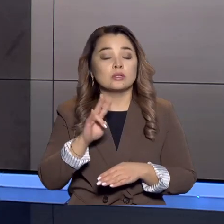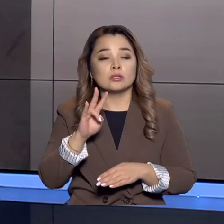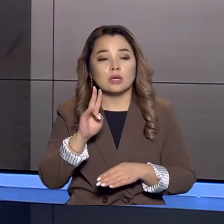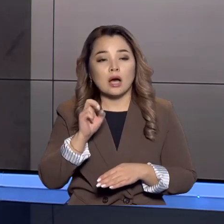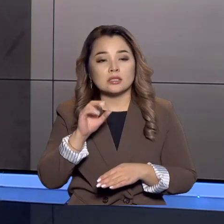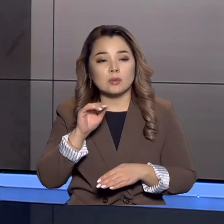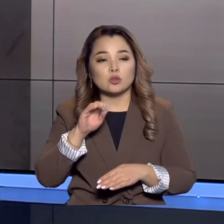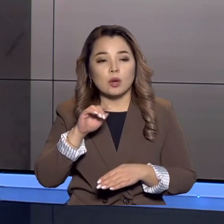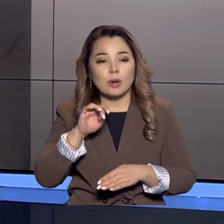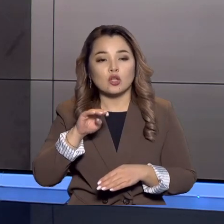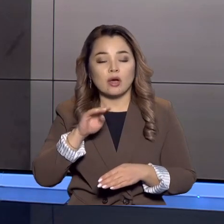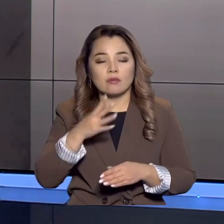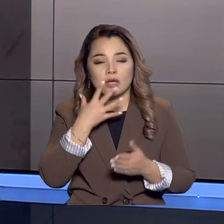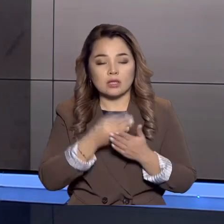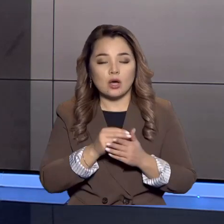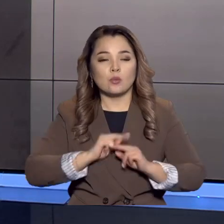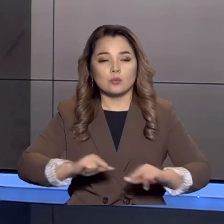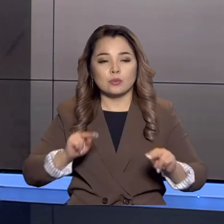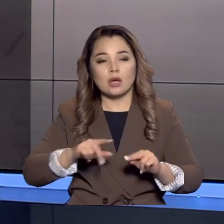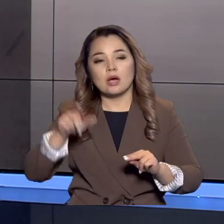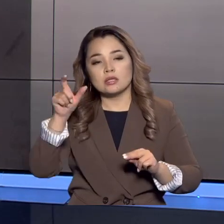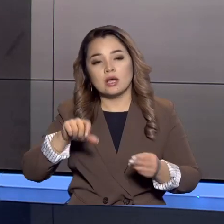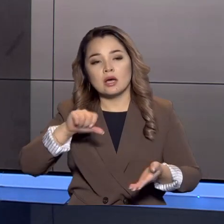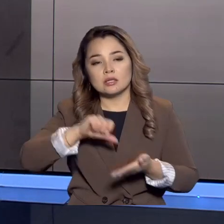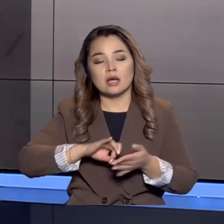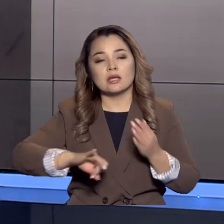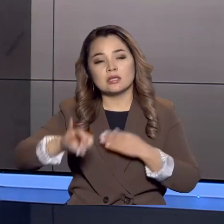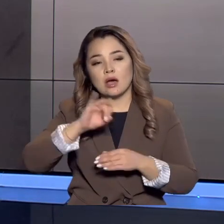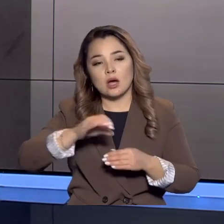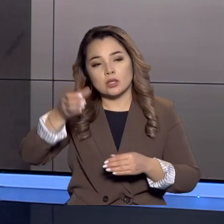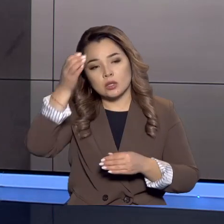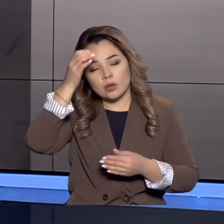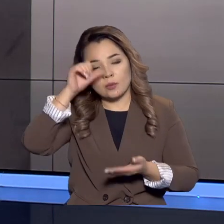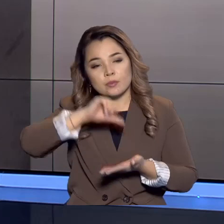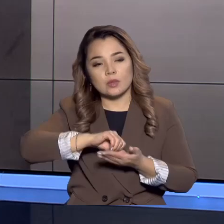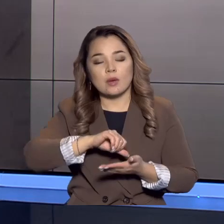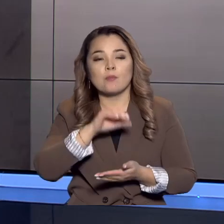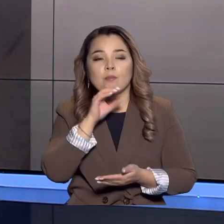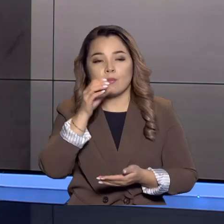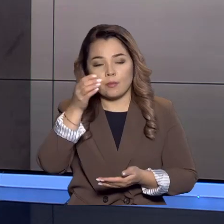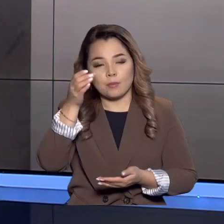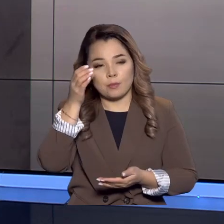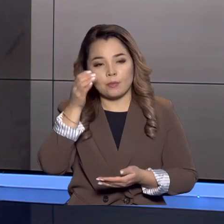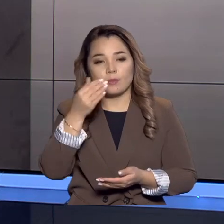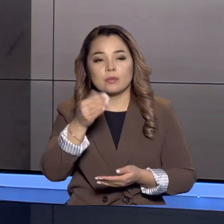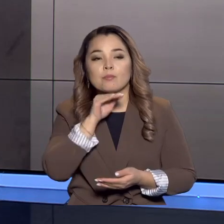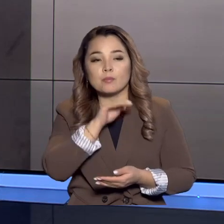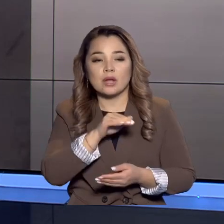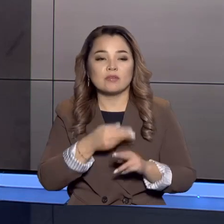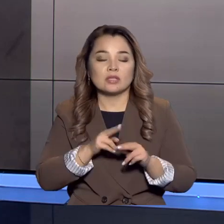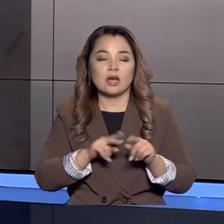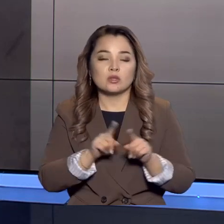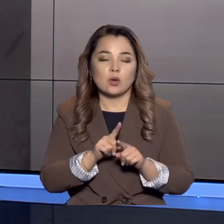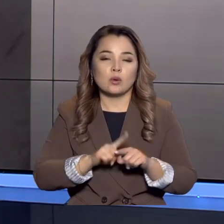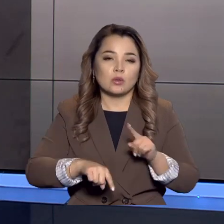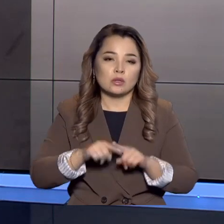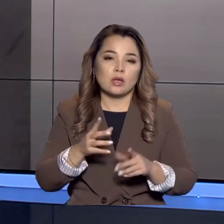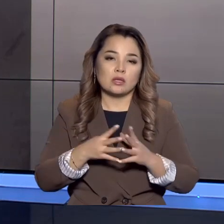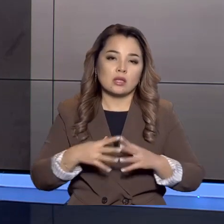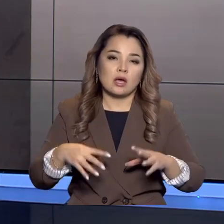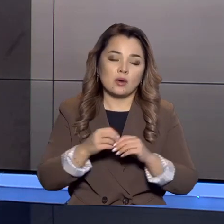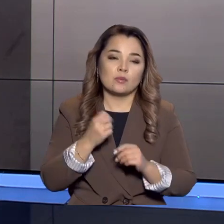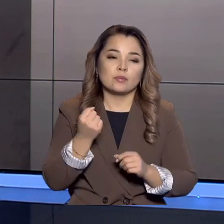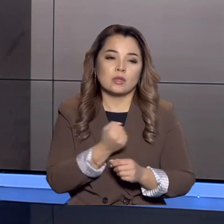қоғам қайраткері, ғалым ұстаз, тарих ғылымдарының докторы, профессордың қазасына байланысты, отбасымен жақын туыстарына көңіл